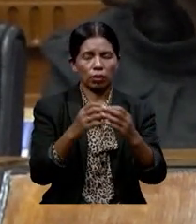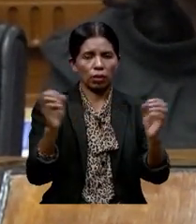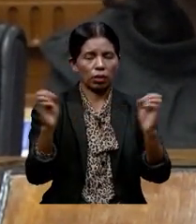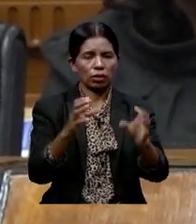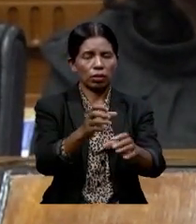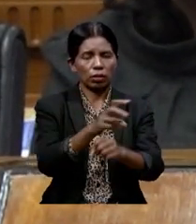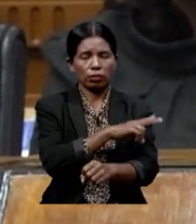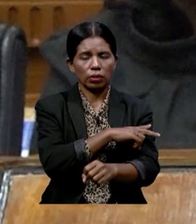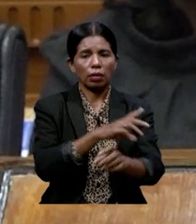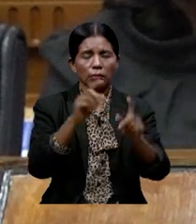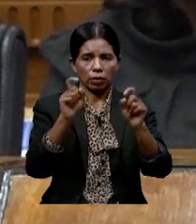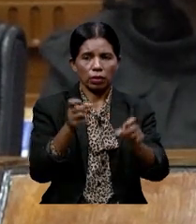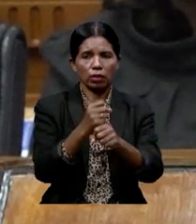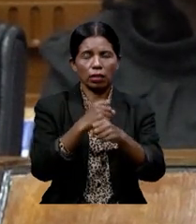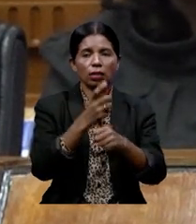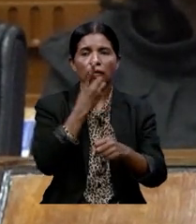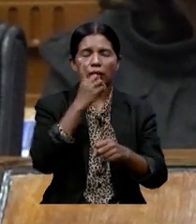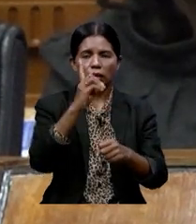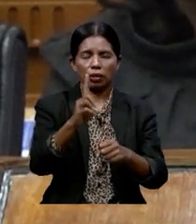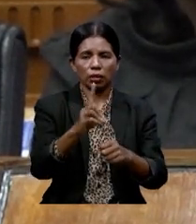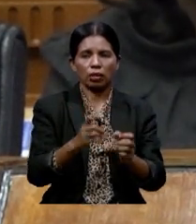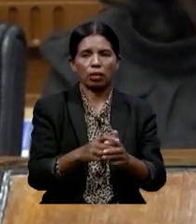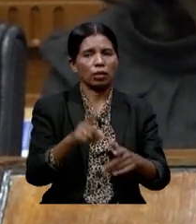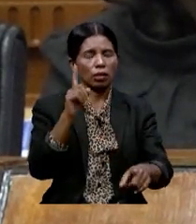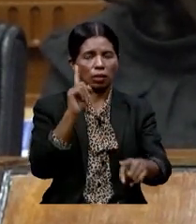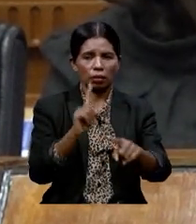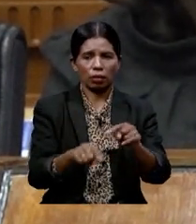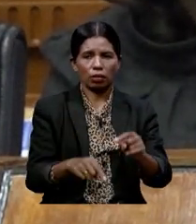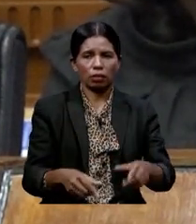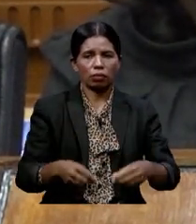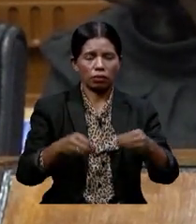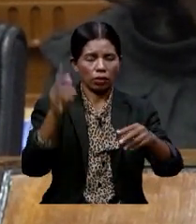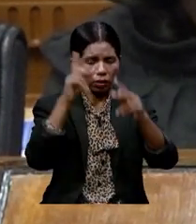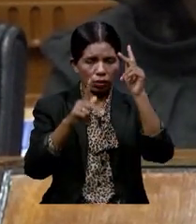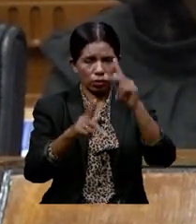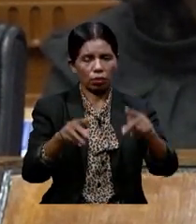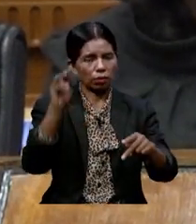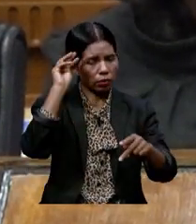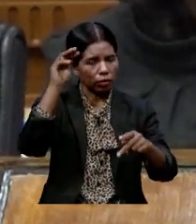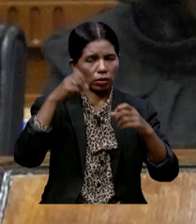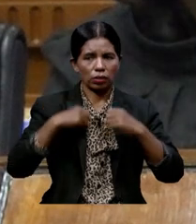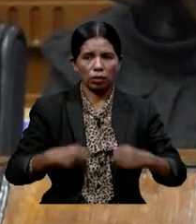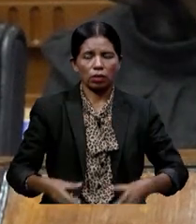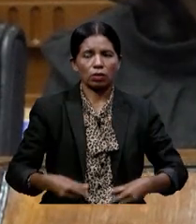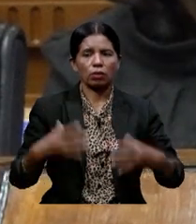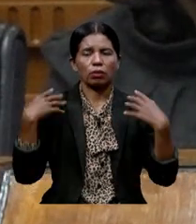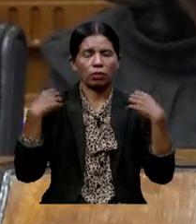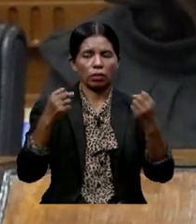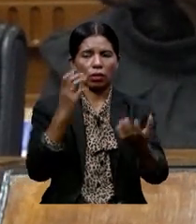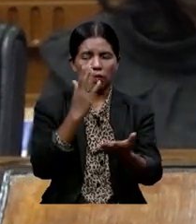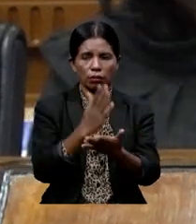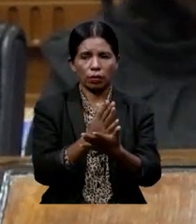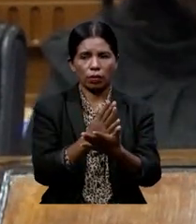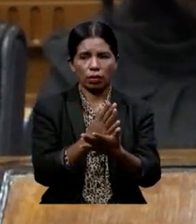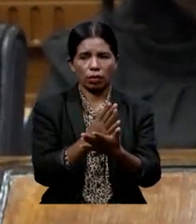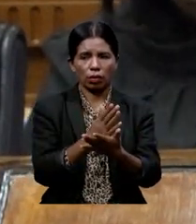halo deklarasaun. Atu ne labele fo caso fil falo ba ia ministério se mesmo kato força atu evita ba